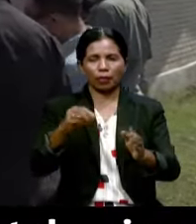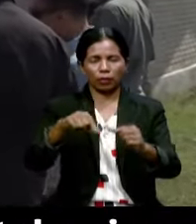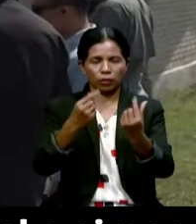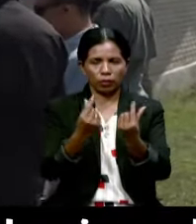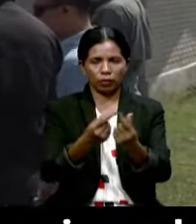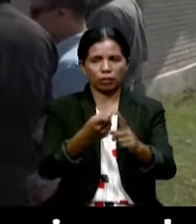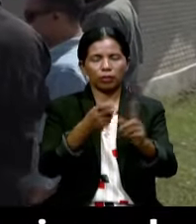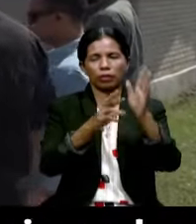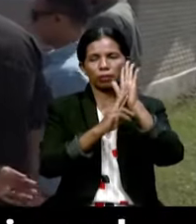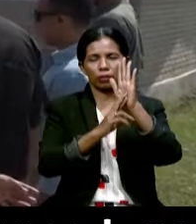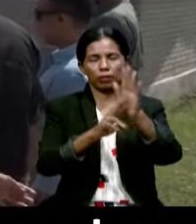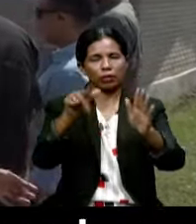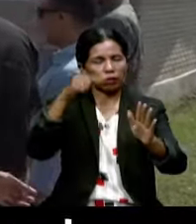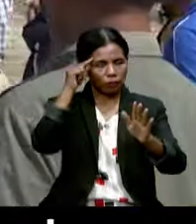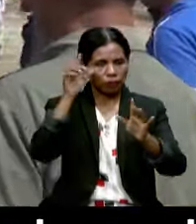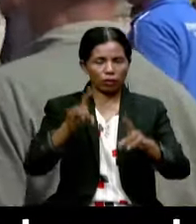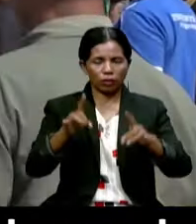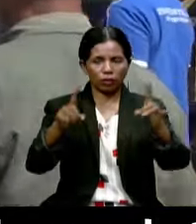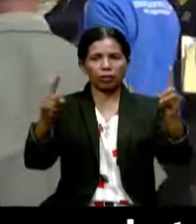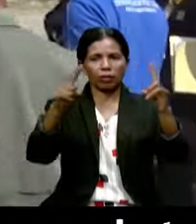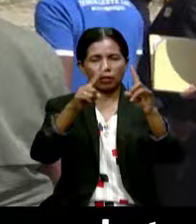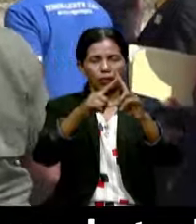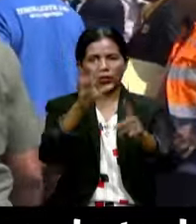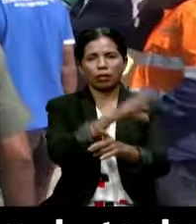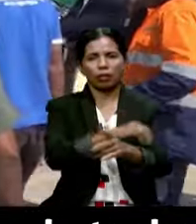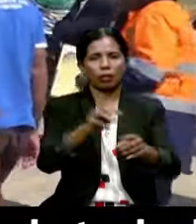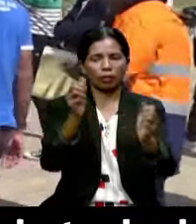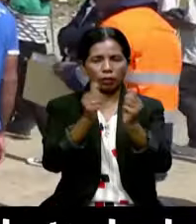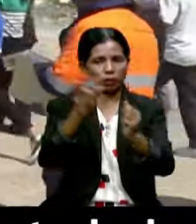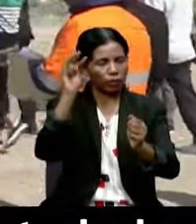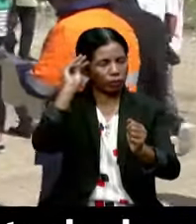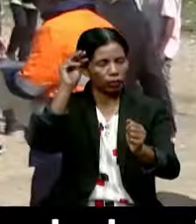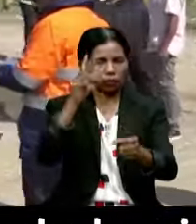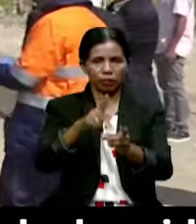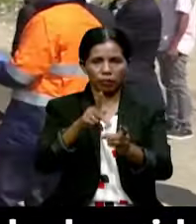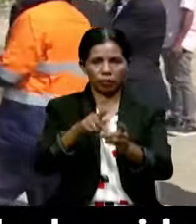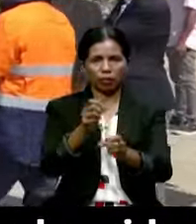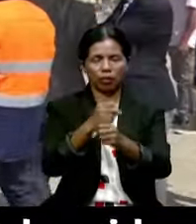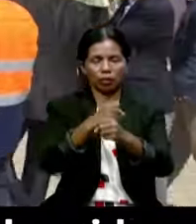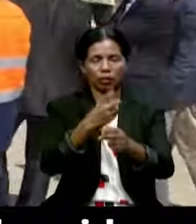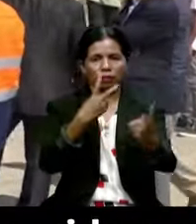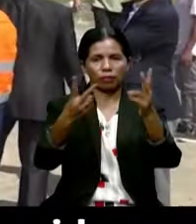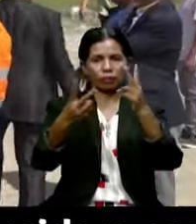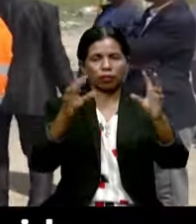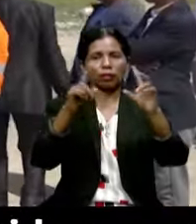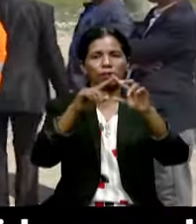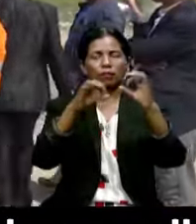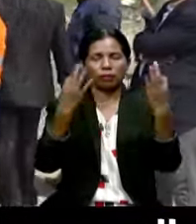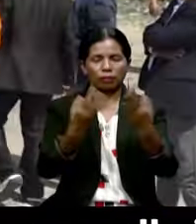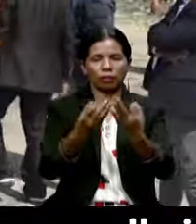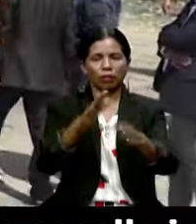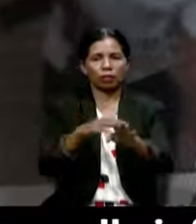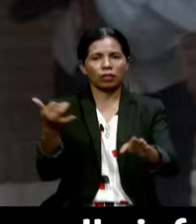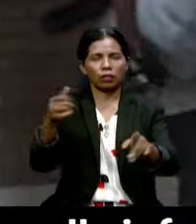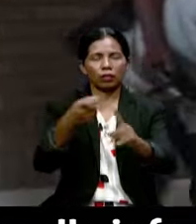delegação usi representação governo Australia ba assunto Greater Sunrise, o ministro petróleo e recursos minerais, halomos visita ba família afetado sira